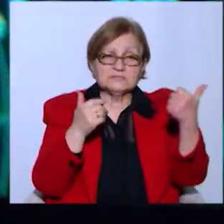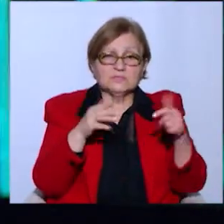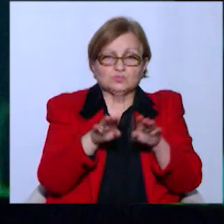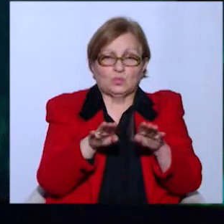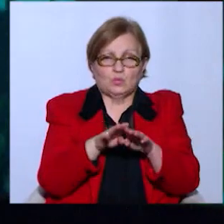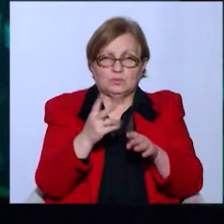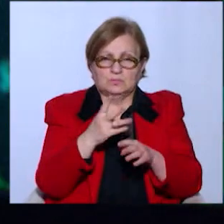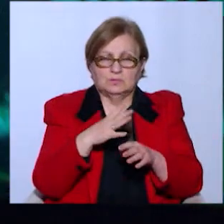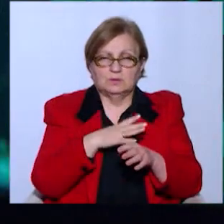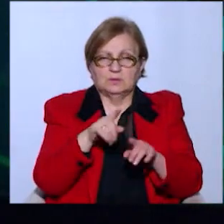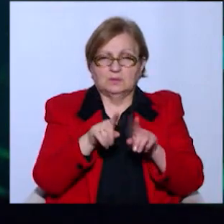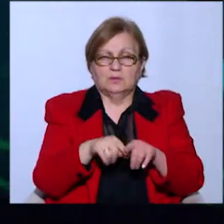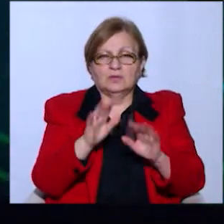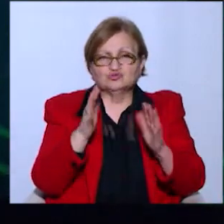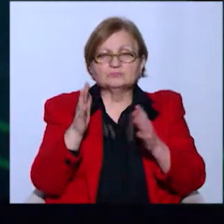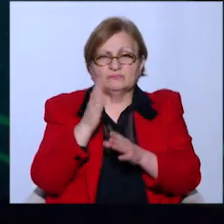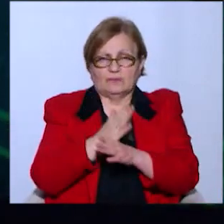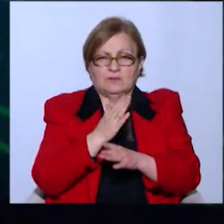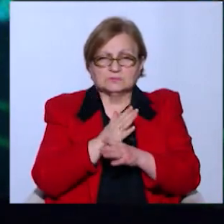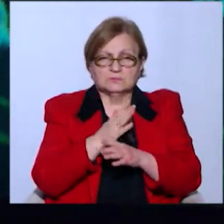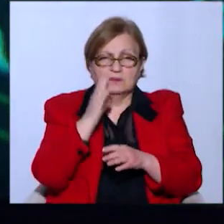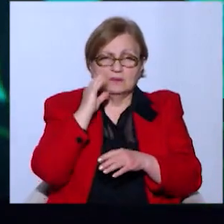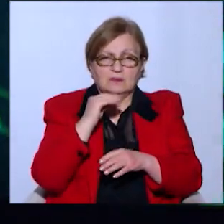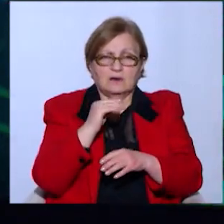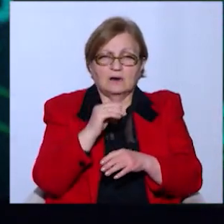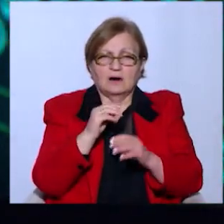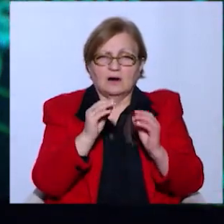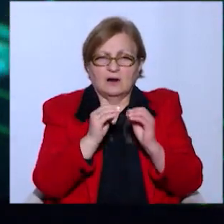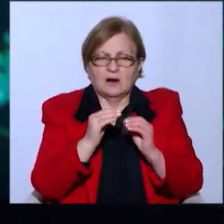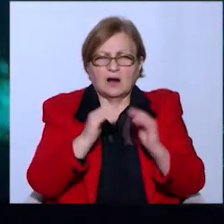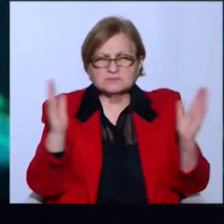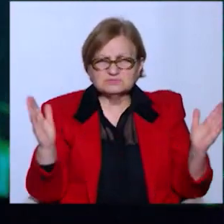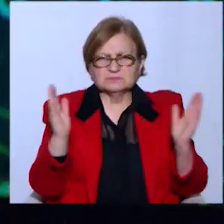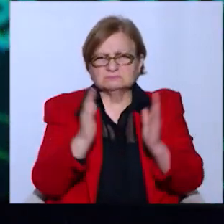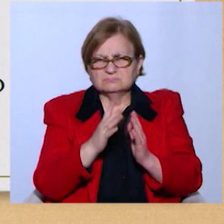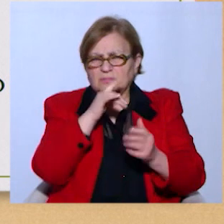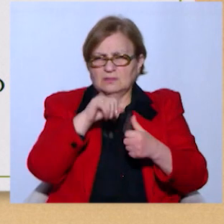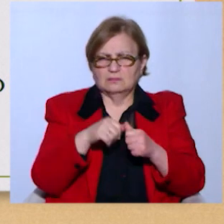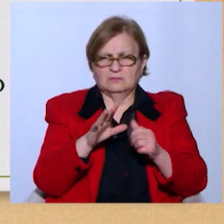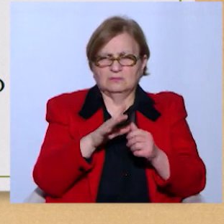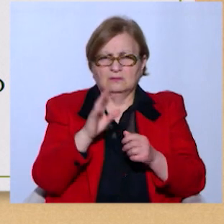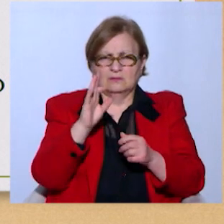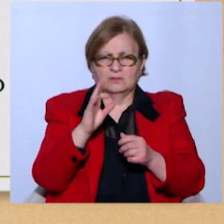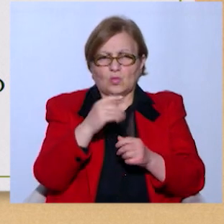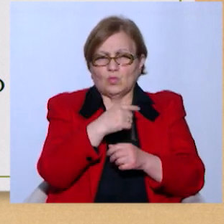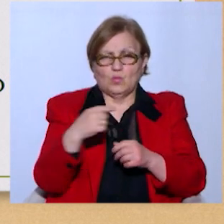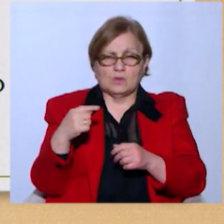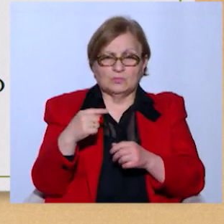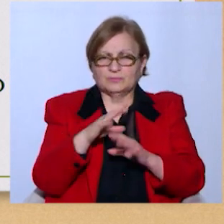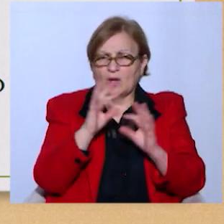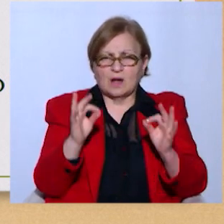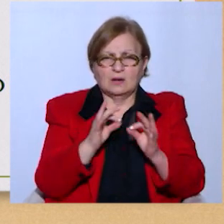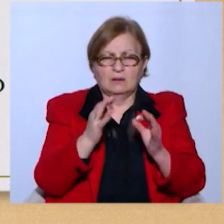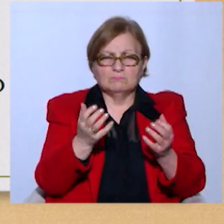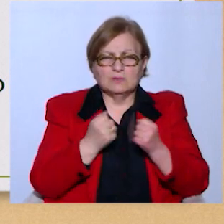და არსებობს აი ესეთი შემთხვევა, როცა არც დადი, არც კლებადი და არც მუდმივი მიიღება, ქუ როცა უარყოფითი არის. ამ